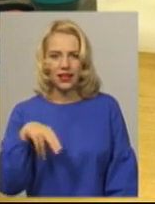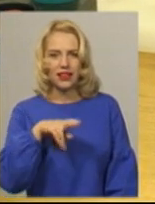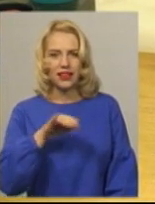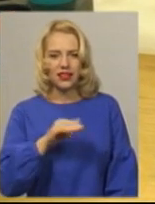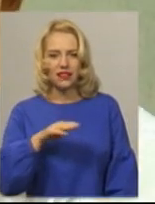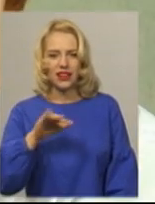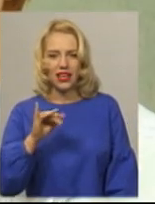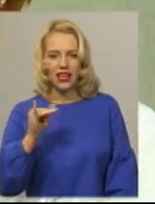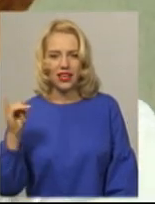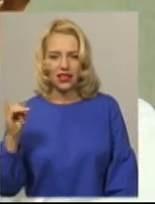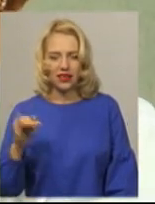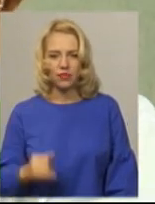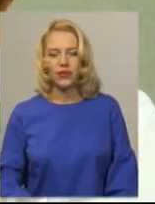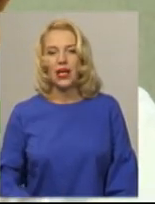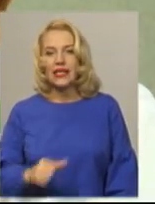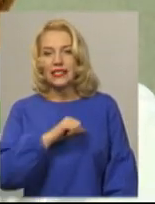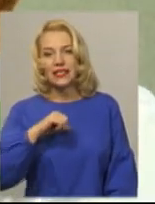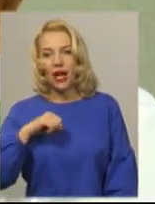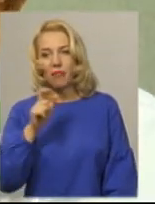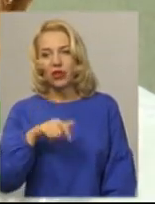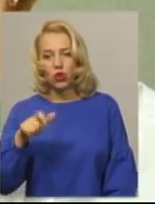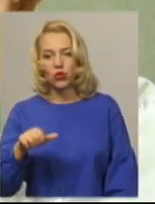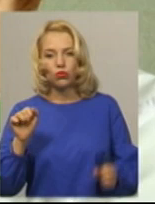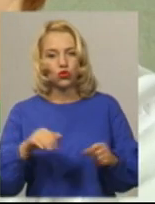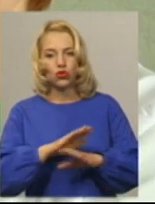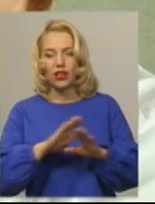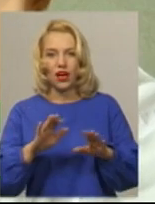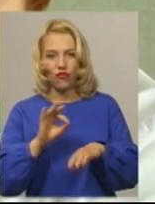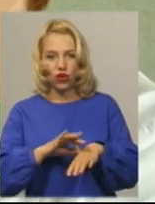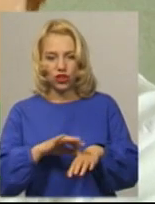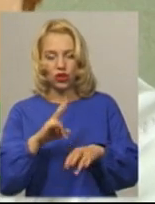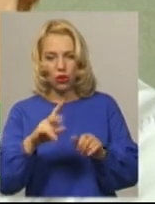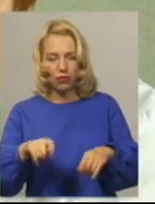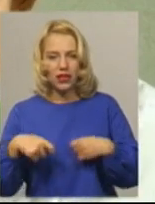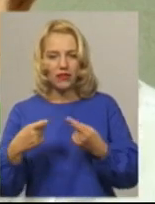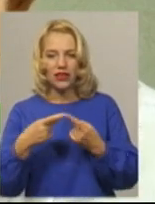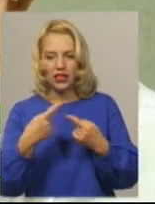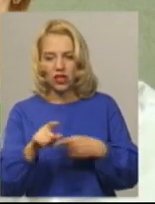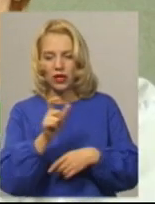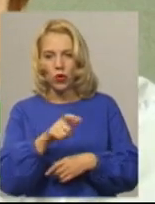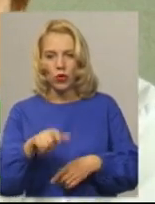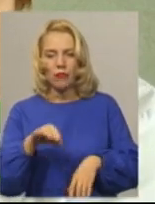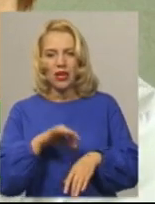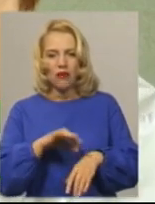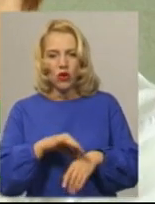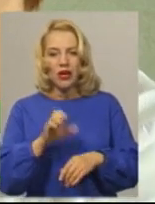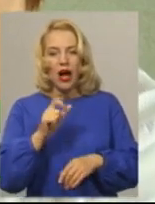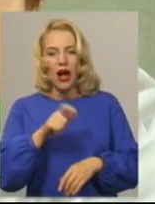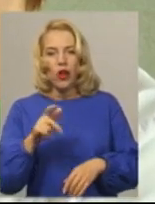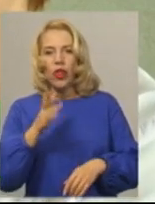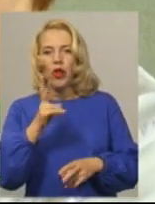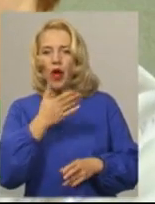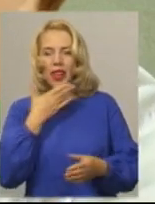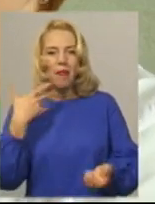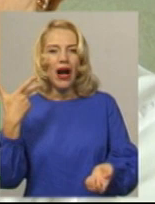Кузьміна. Вони самі можуть не хворіти, але передавати іншим людям захворювання. А люди, які не